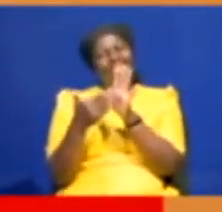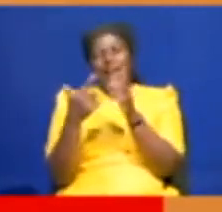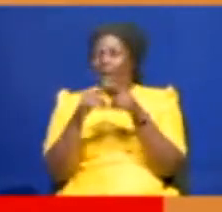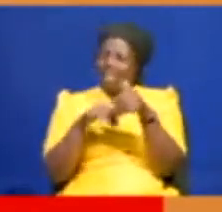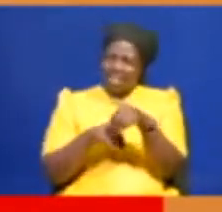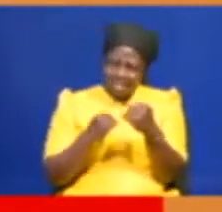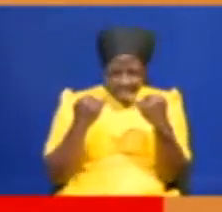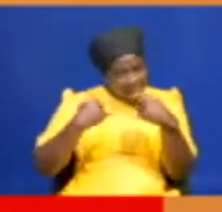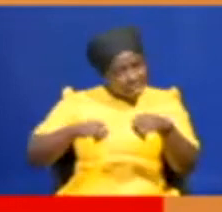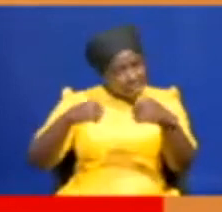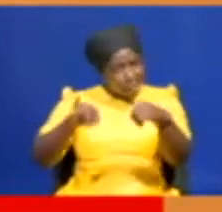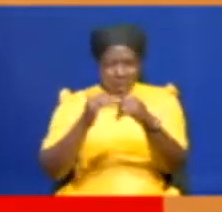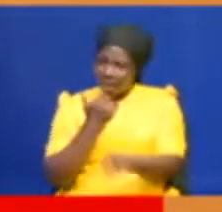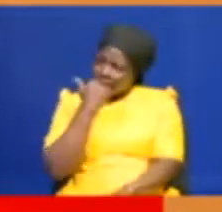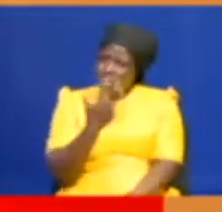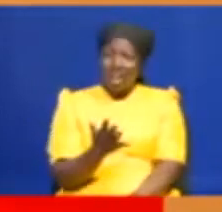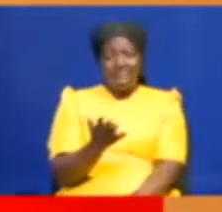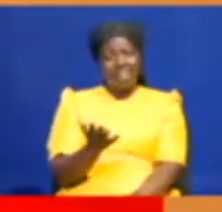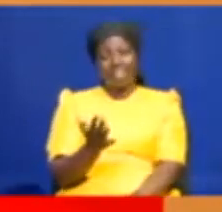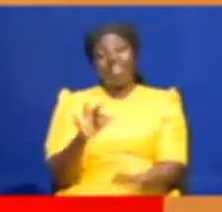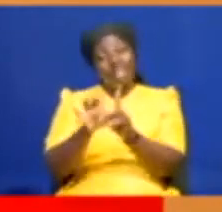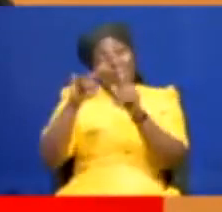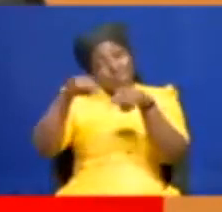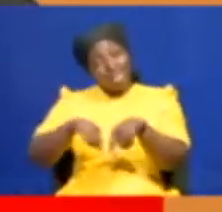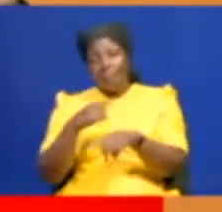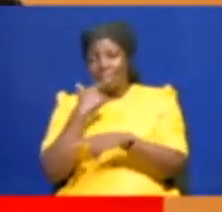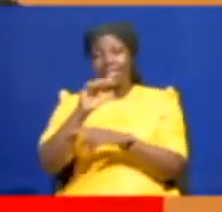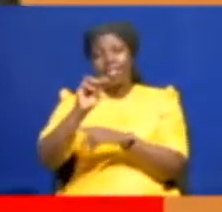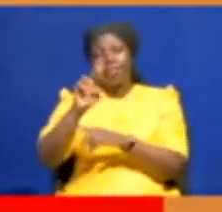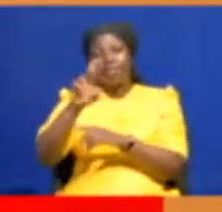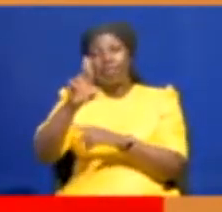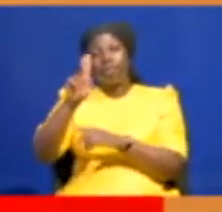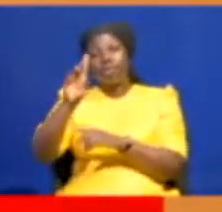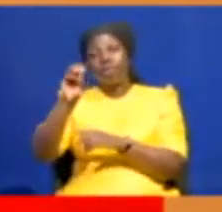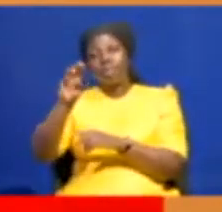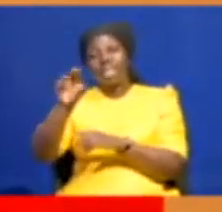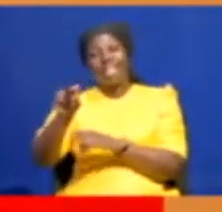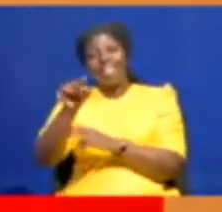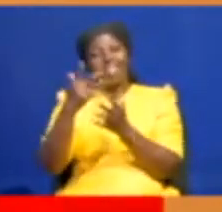kufuatwa hazifuatwi. Leo hivi hata ntambia Murkomen hiyo vitu wanaleta haiwezekani kwa nchi yetu.